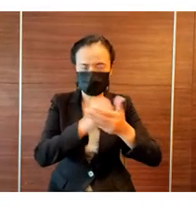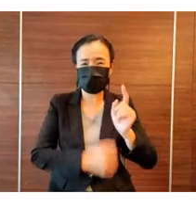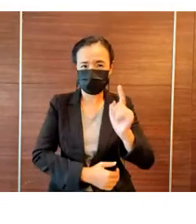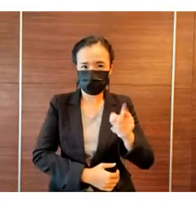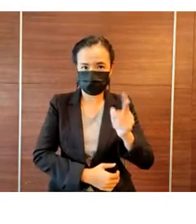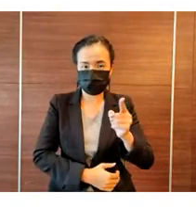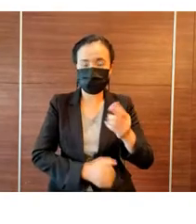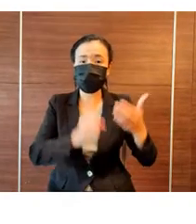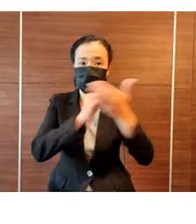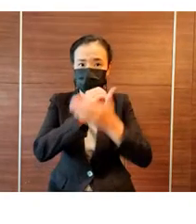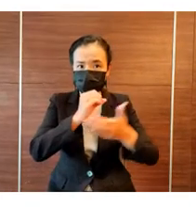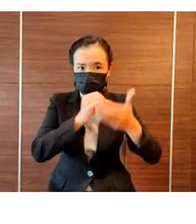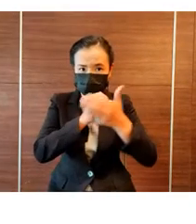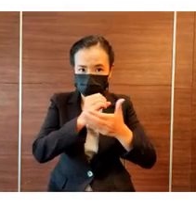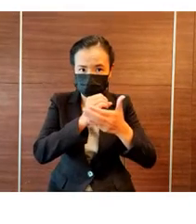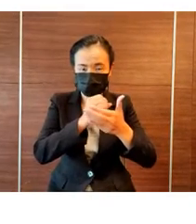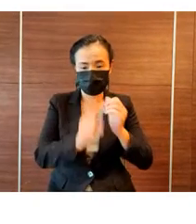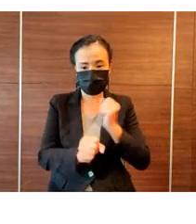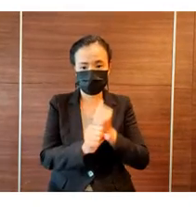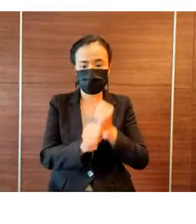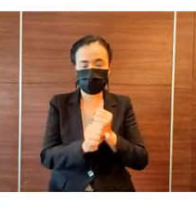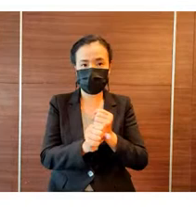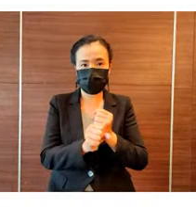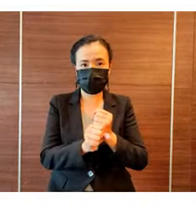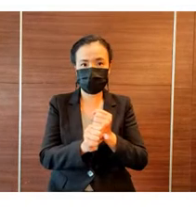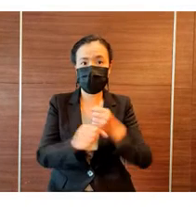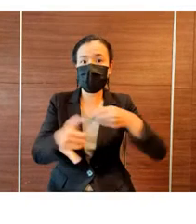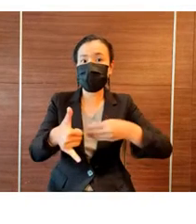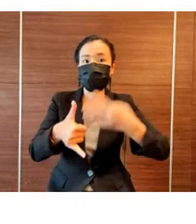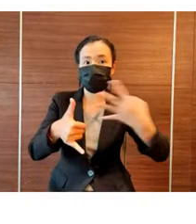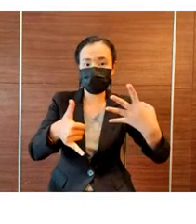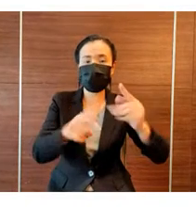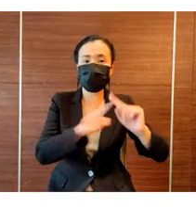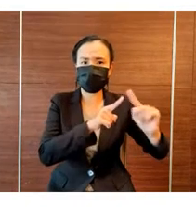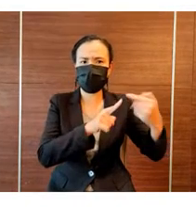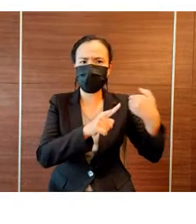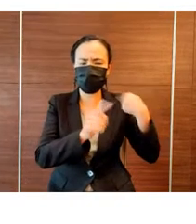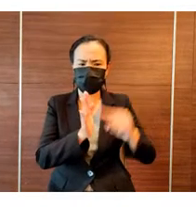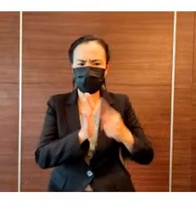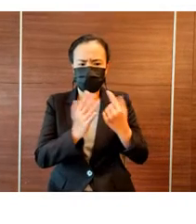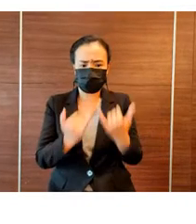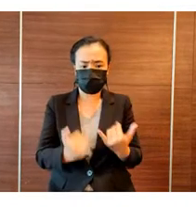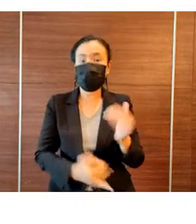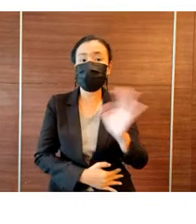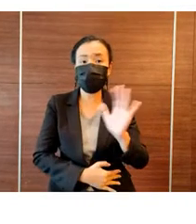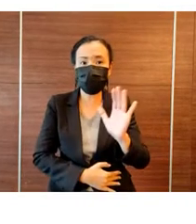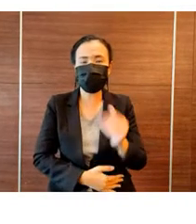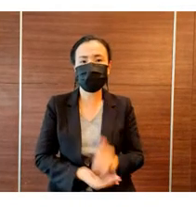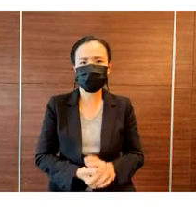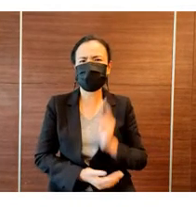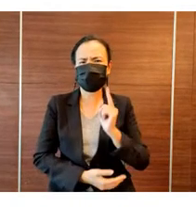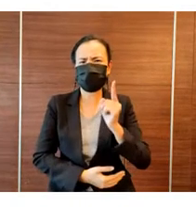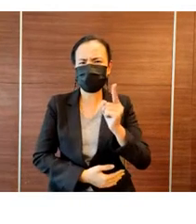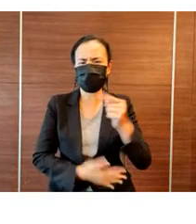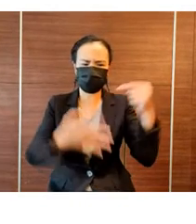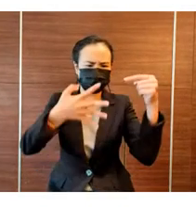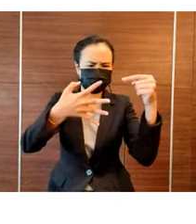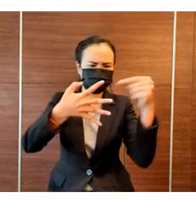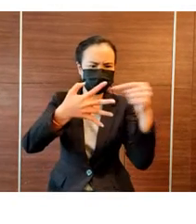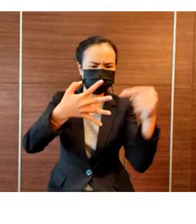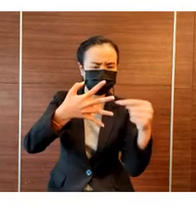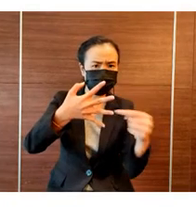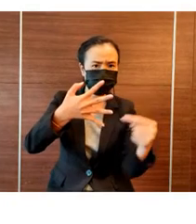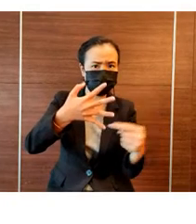แล้วเรื่องของยาเสพติดกับเรื่องของการทำงานทางด้านความหลากหลายทางเพศเนี่ยไม่ได้เพิ่งเกิดขึ้นนะคะจริงๆแล้วมันแทรกอยู่กัน